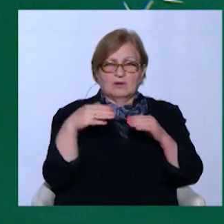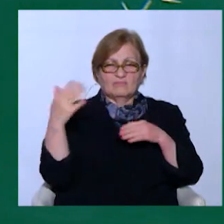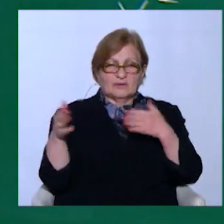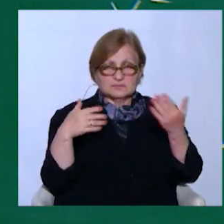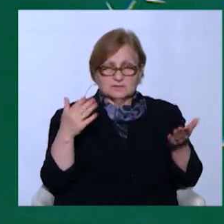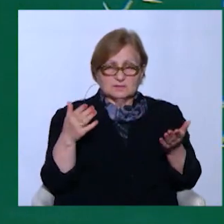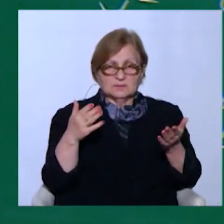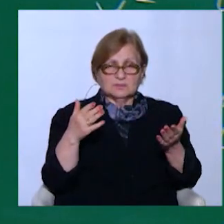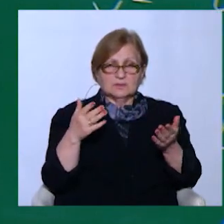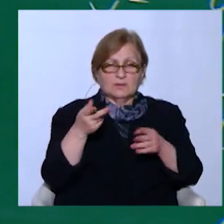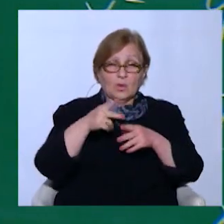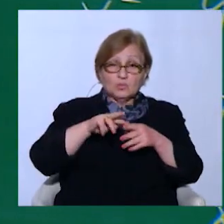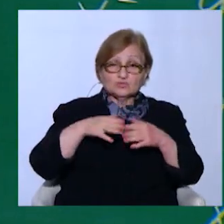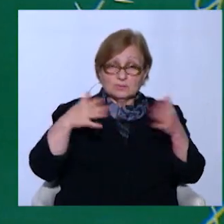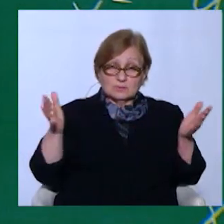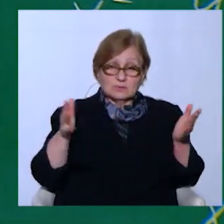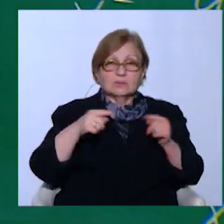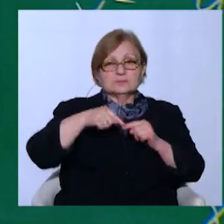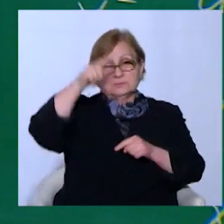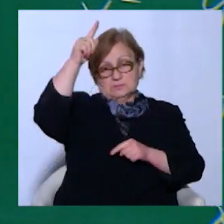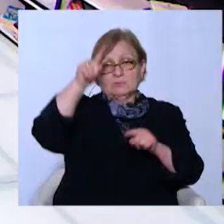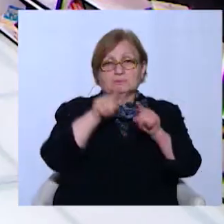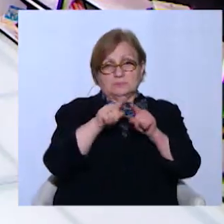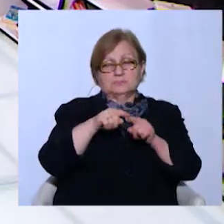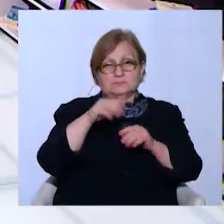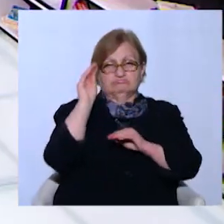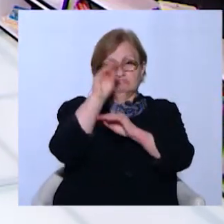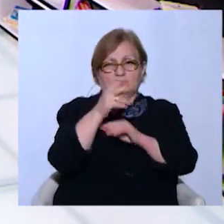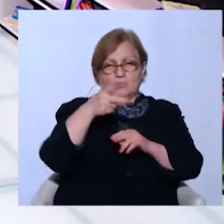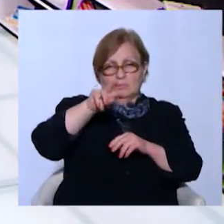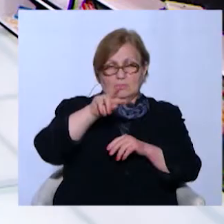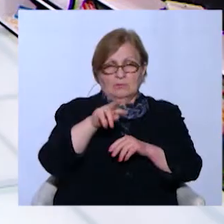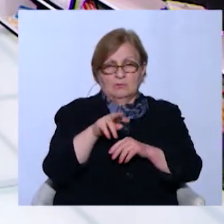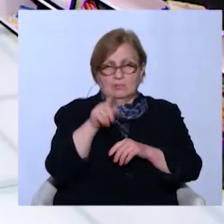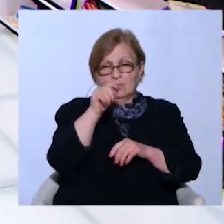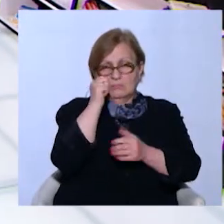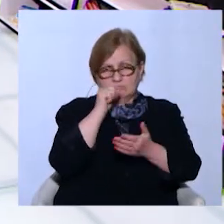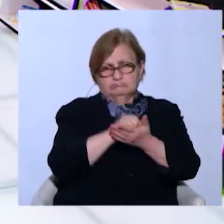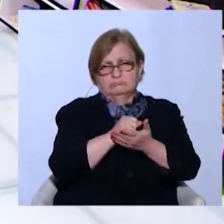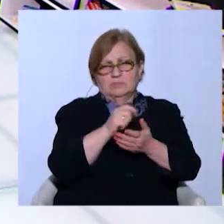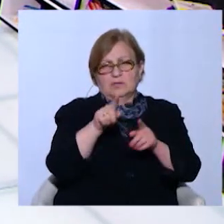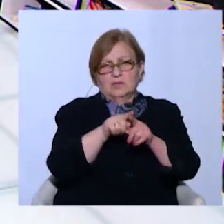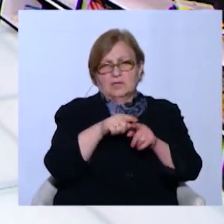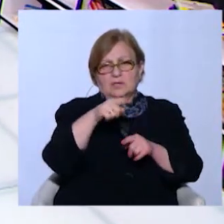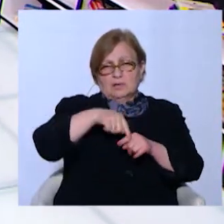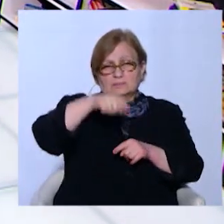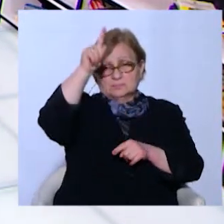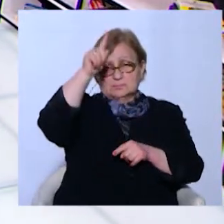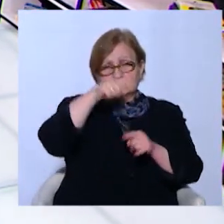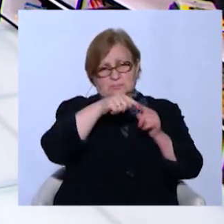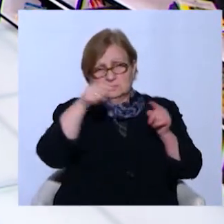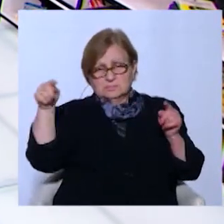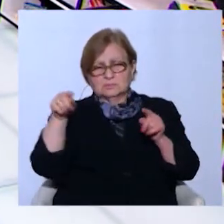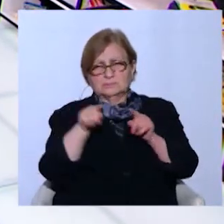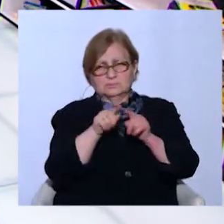თუ გვერდი ორჯერ გაიზარდა, სიმაღლეც ორჯერ გაიზარდა. ანალოგიურად შეიძლება დავამტკიცოთ, რომ ბისექტრისაც ორჯერ გაიზარდა და